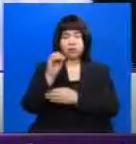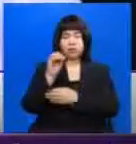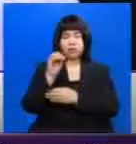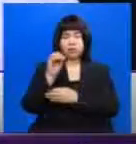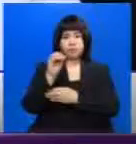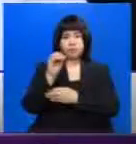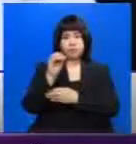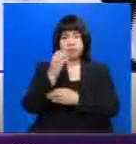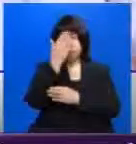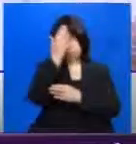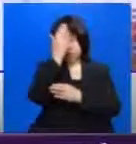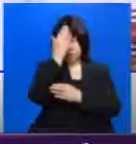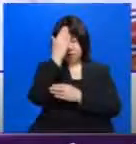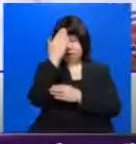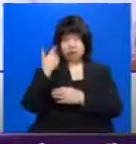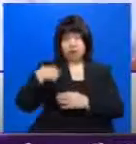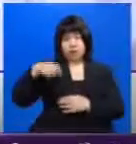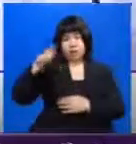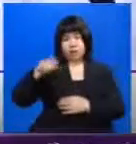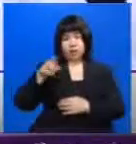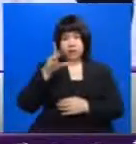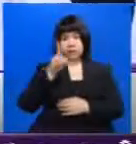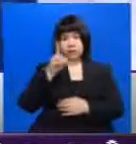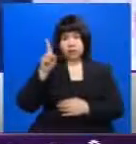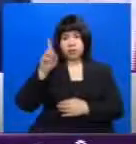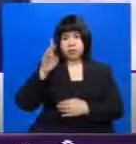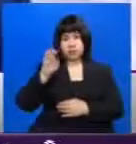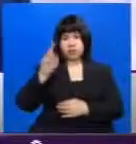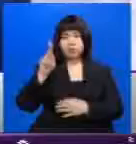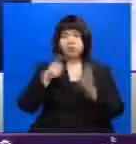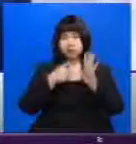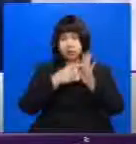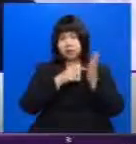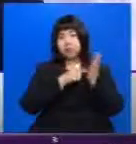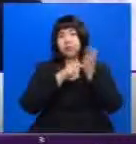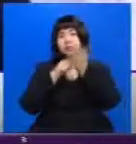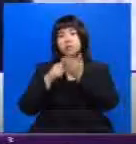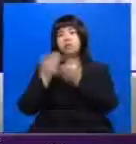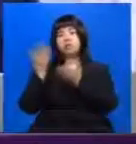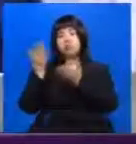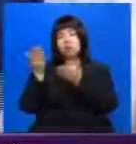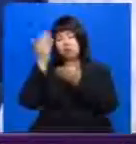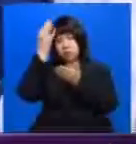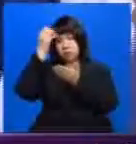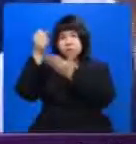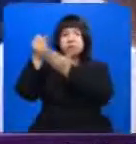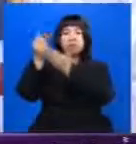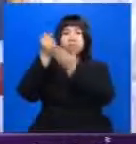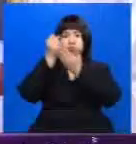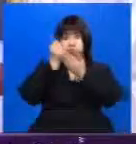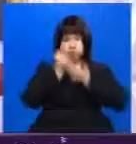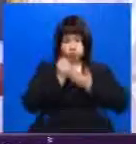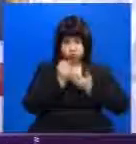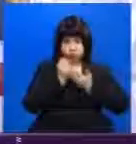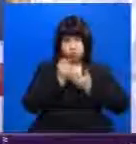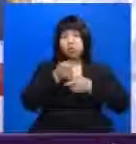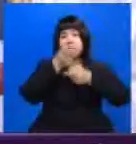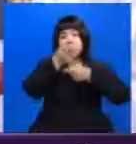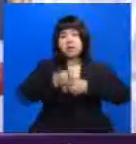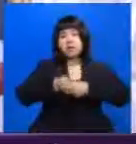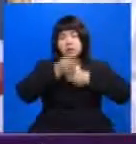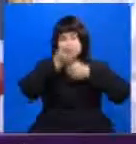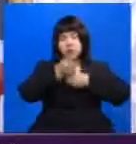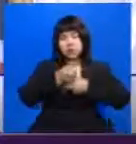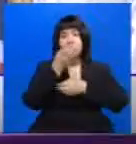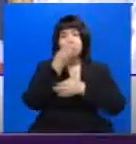ทางจากหน้าศาลฎีกาไปยังสำนักพระราชวังเพื่อถวายฎีกาขอพระราชทานความช่วยเหลือให้กับเกษตรกรในโครงการรับจ